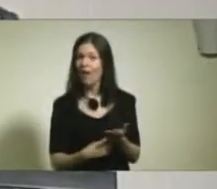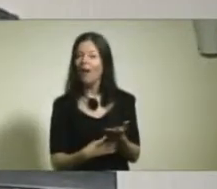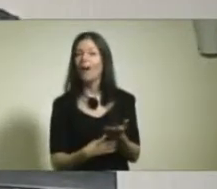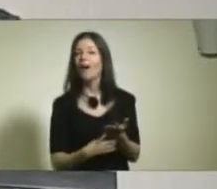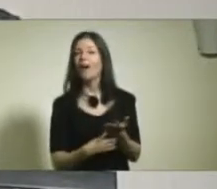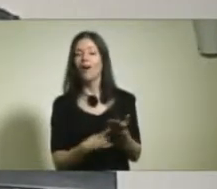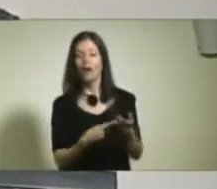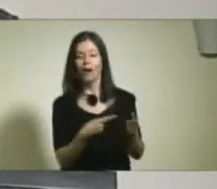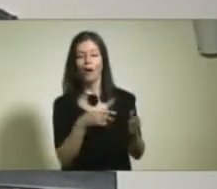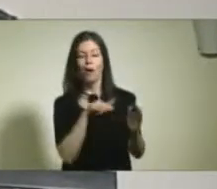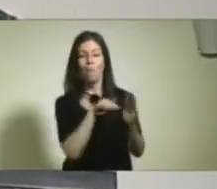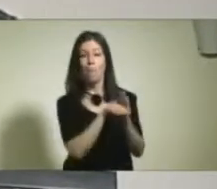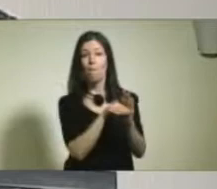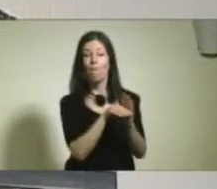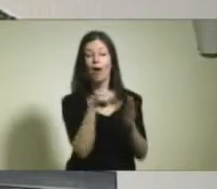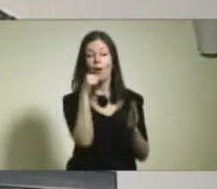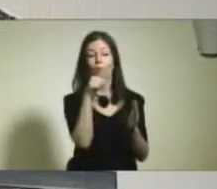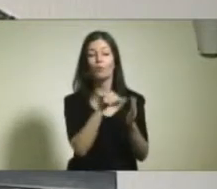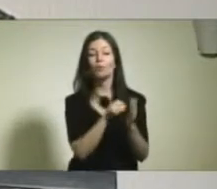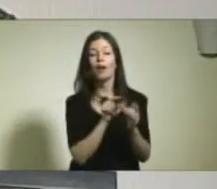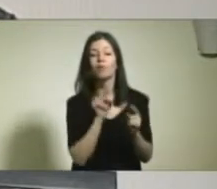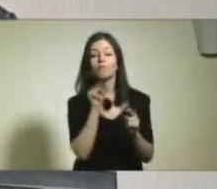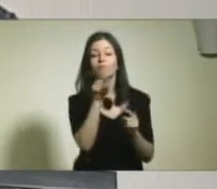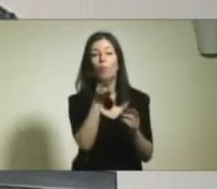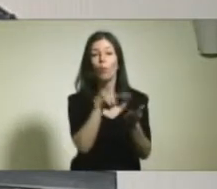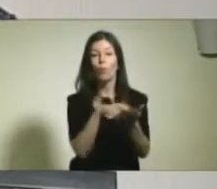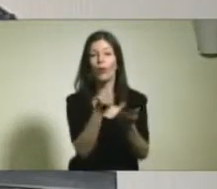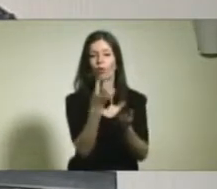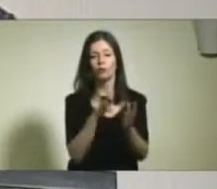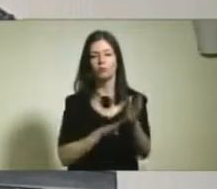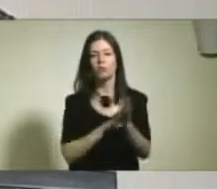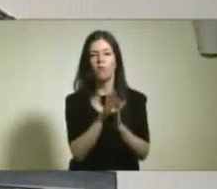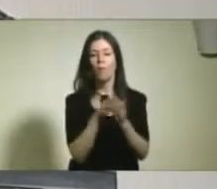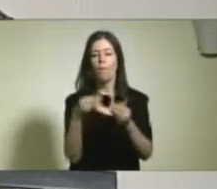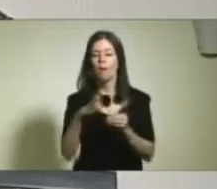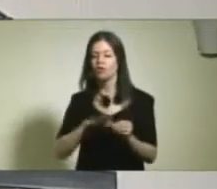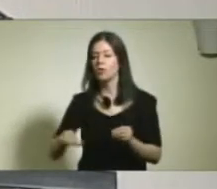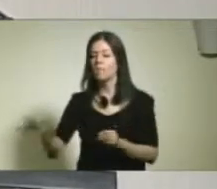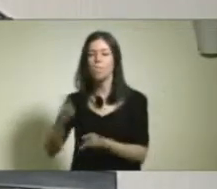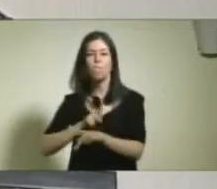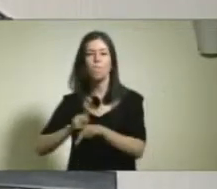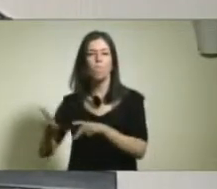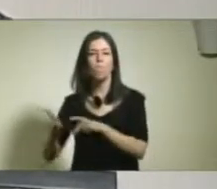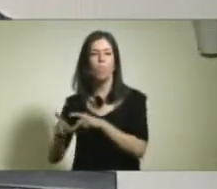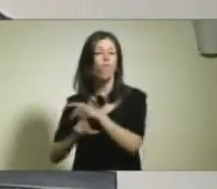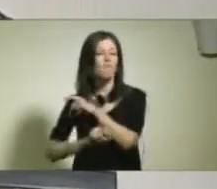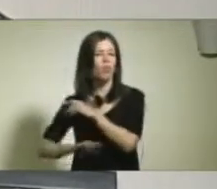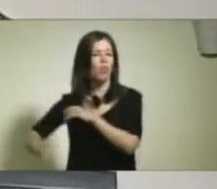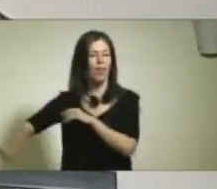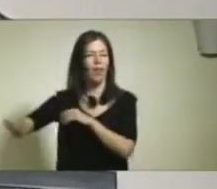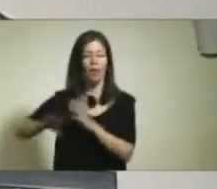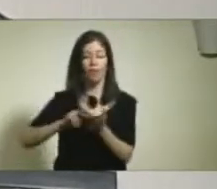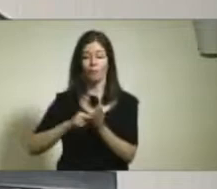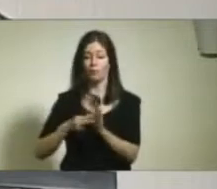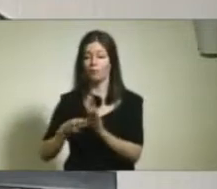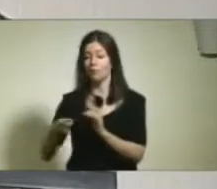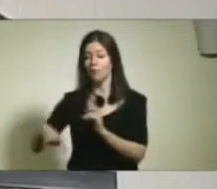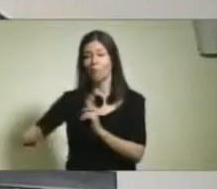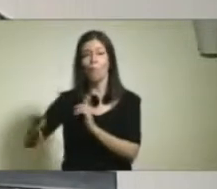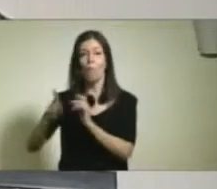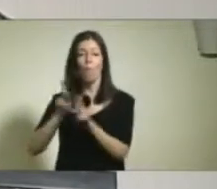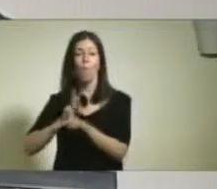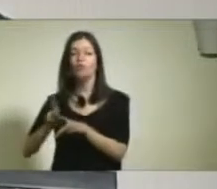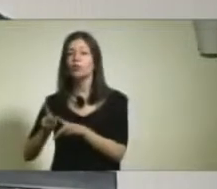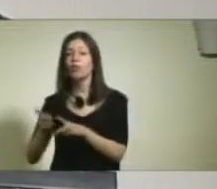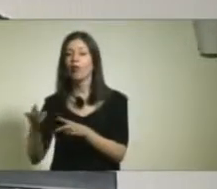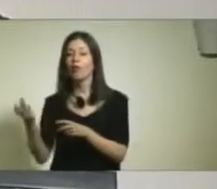développer en 2014 sur le marché des professionnels. Donc les professionnels jusqu'alors versent leur